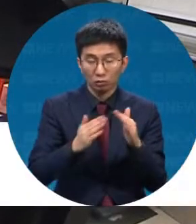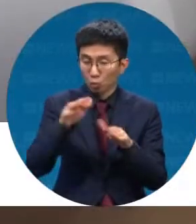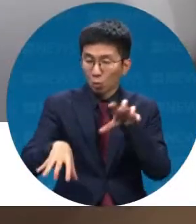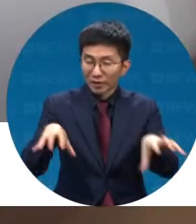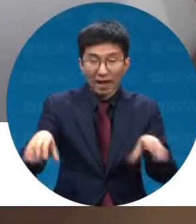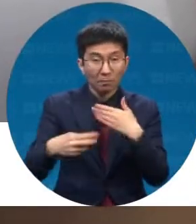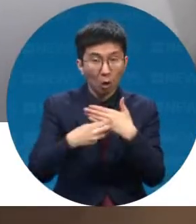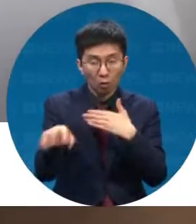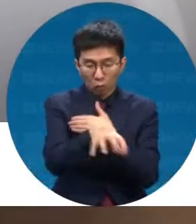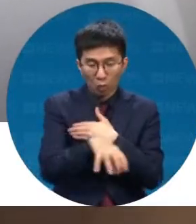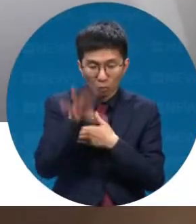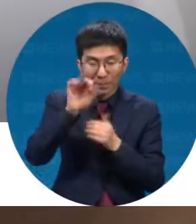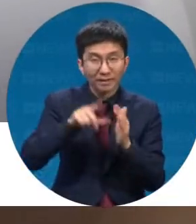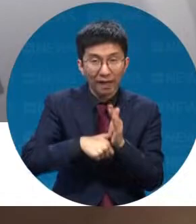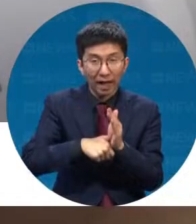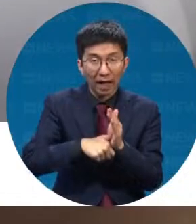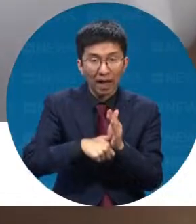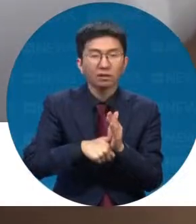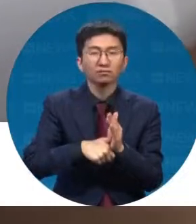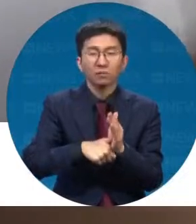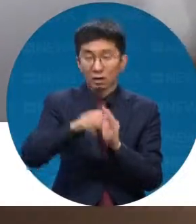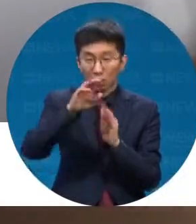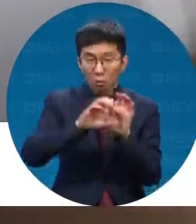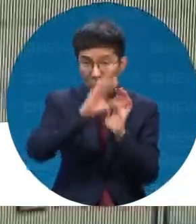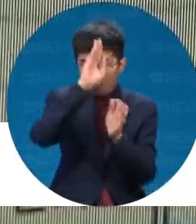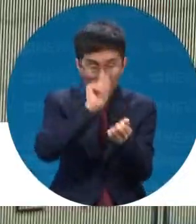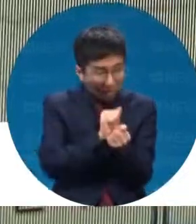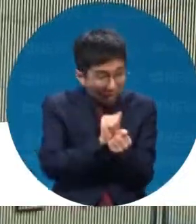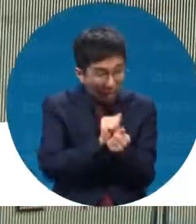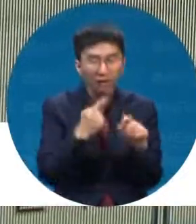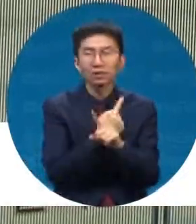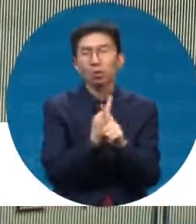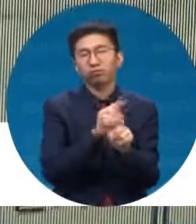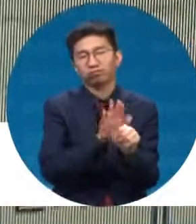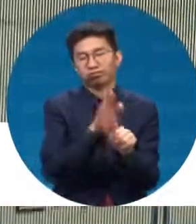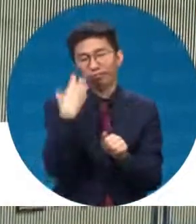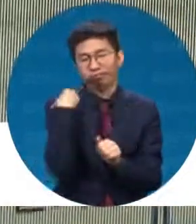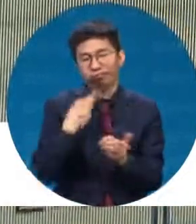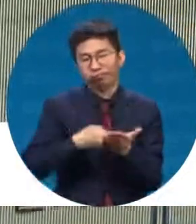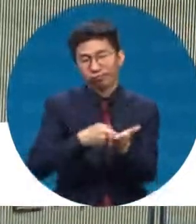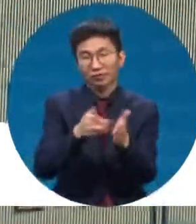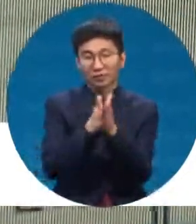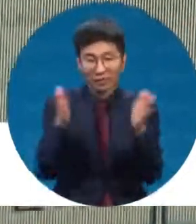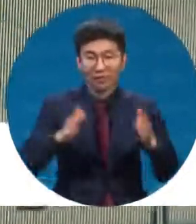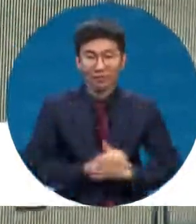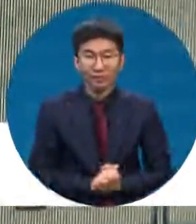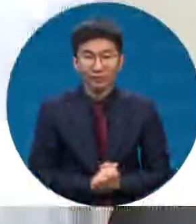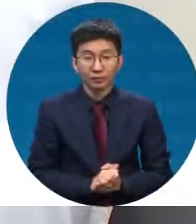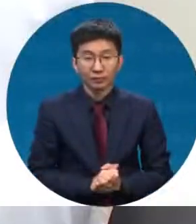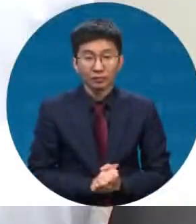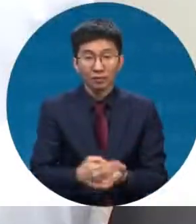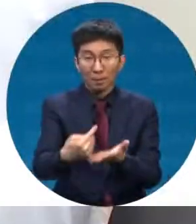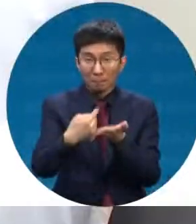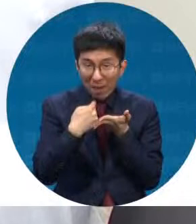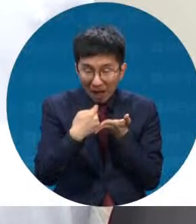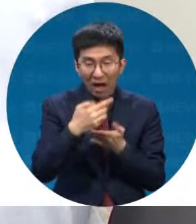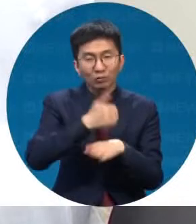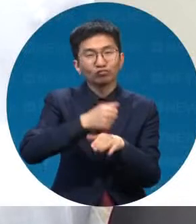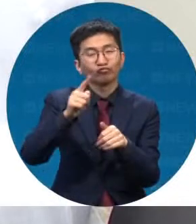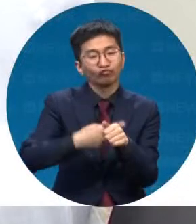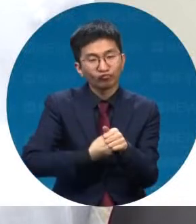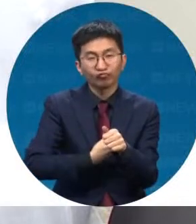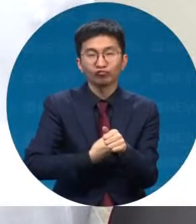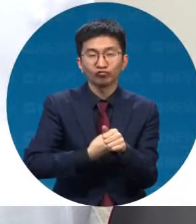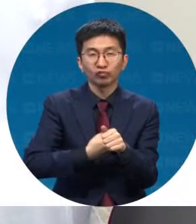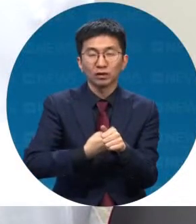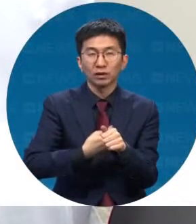외래진료 센터 신청을 받습니다 센터 로 지정되면 동네 의원에서 도 코로 날 구한 자를 대면 진료할 수